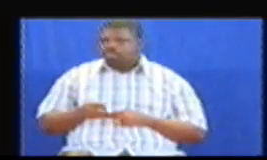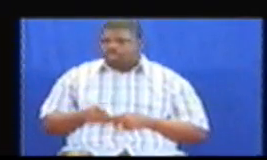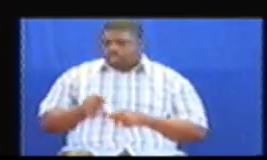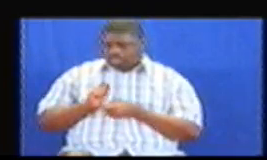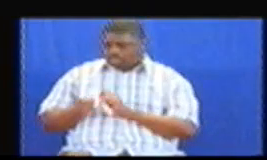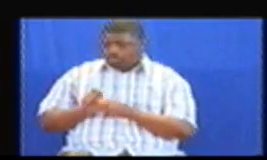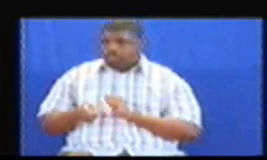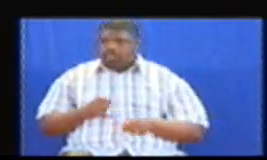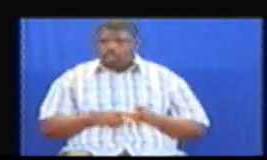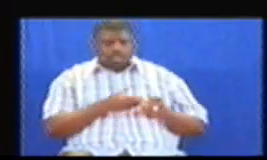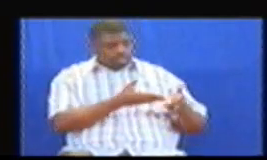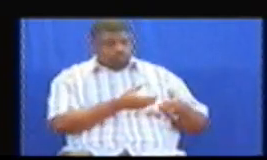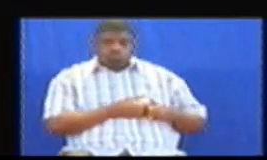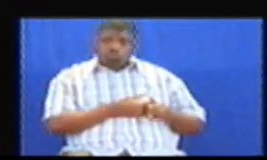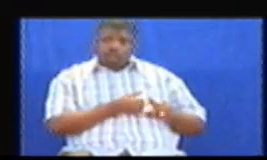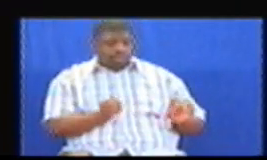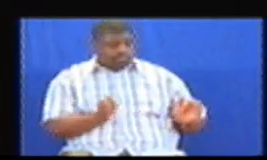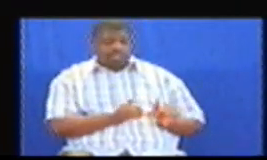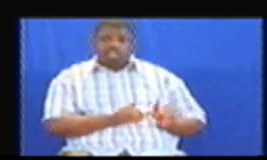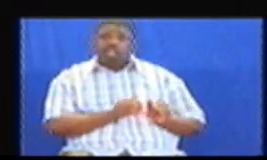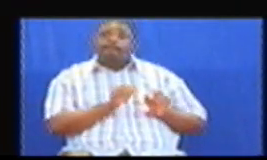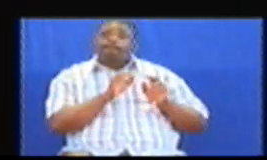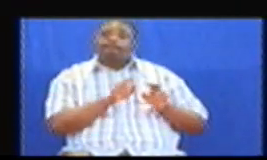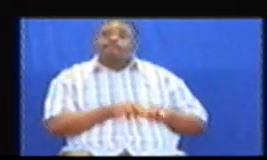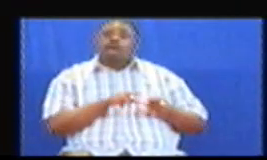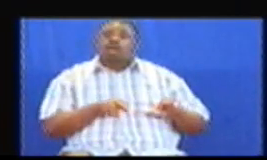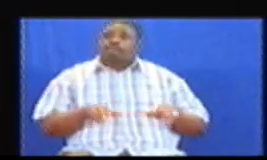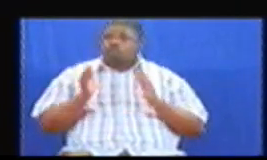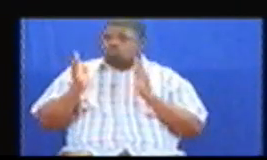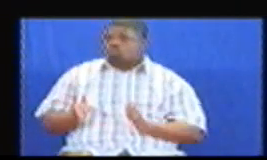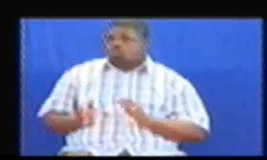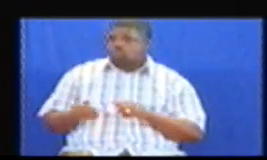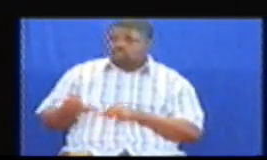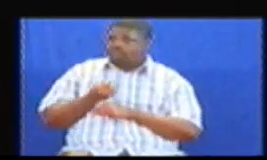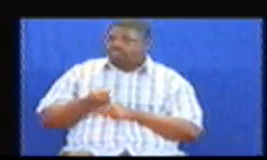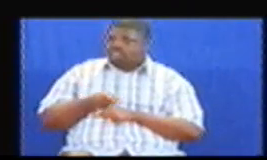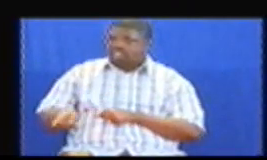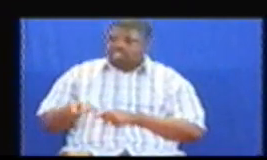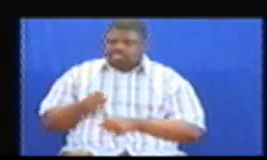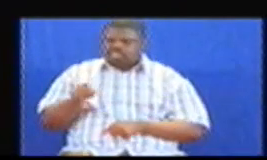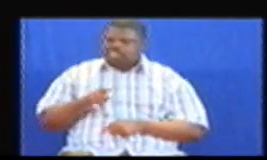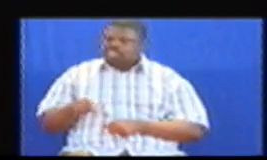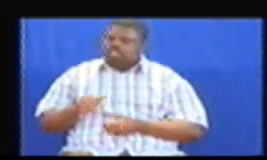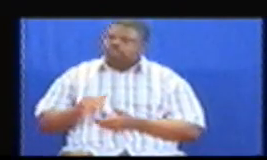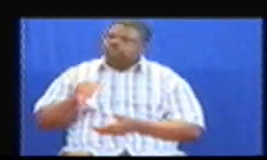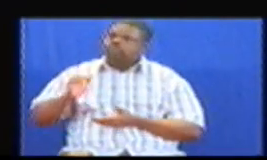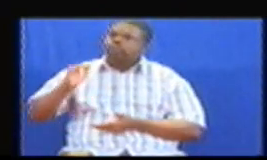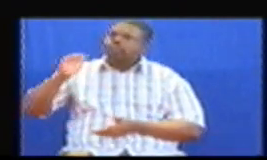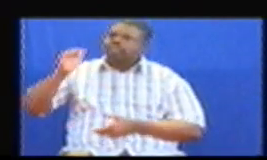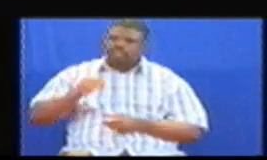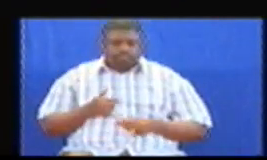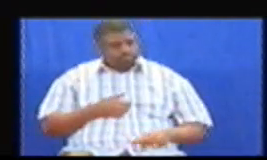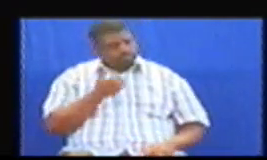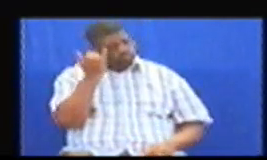ifanyeje, anaichukua na ifadi moja kwa moja mahakama kuu, swala ambalo linapelekea mrundikano mkubwa wa kesi kule. Hivyo basi ushauri